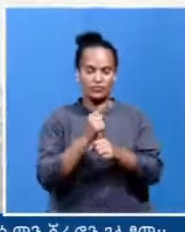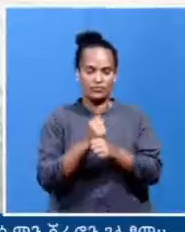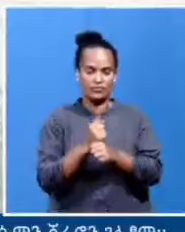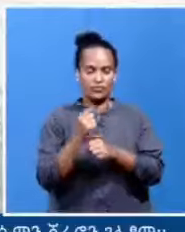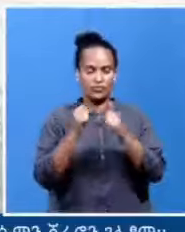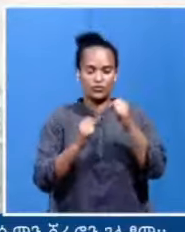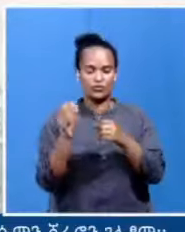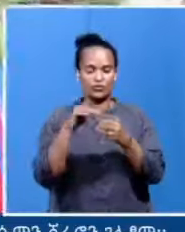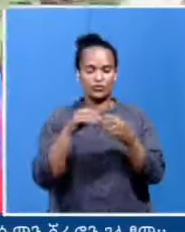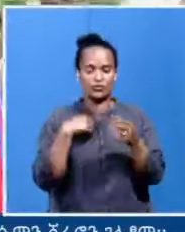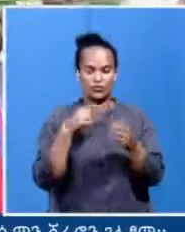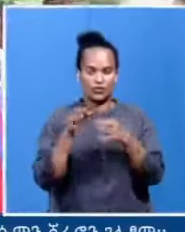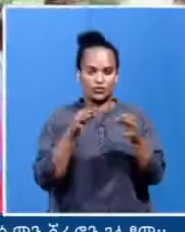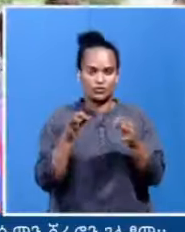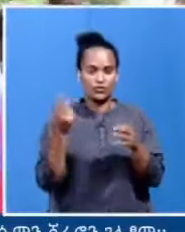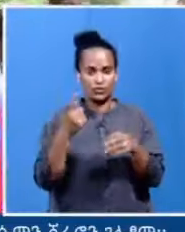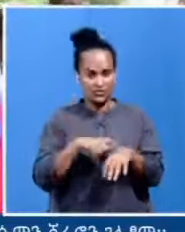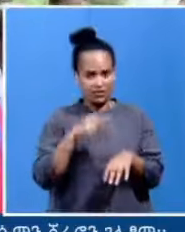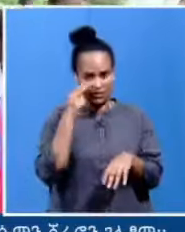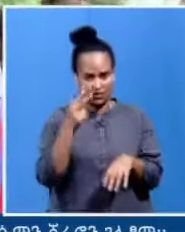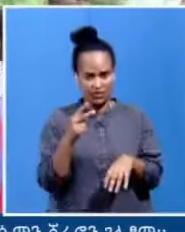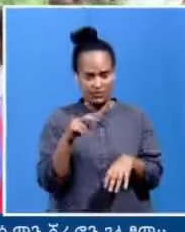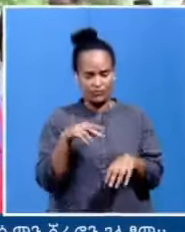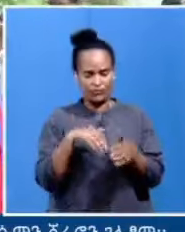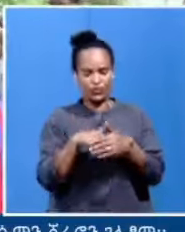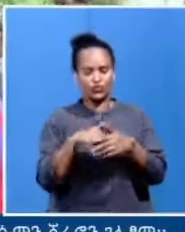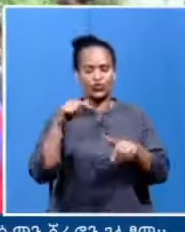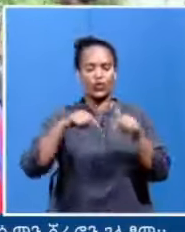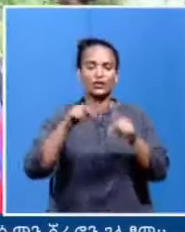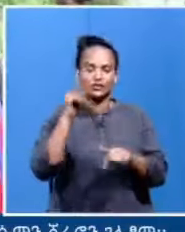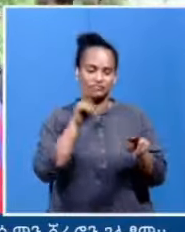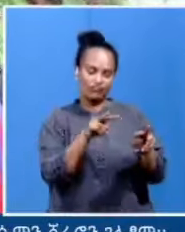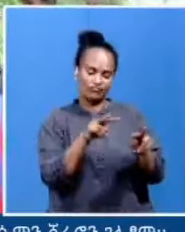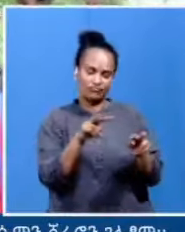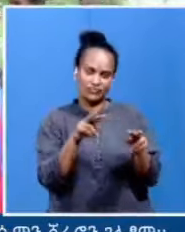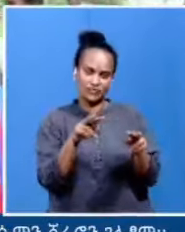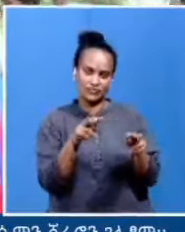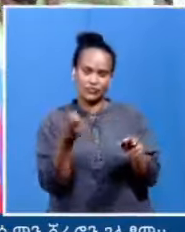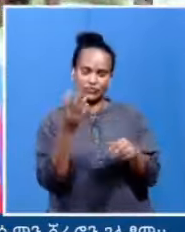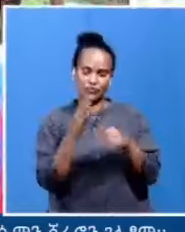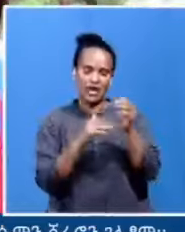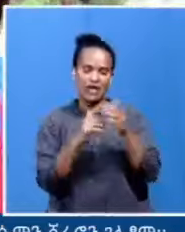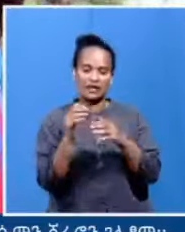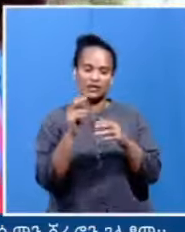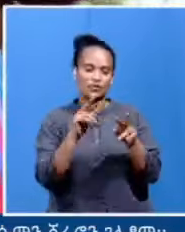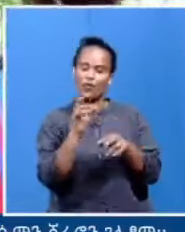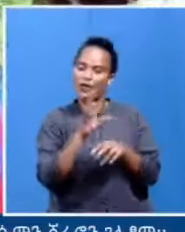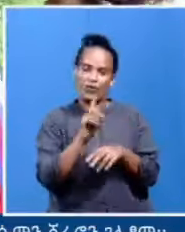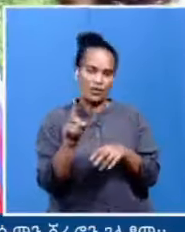ውድድራት ክበዝሑ ከም ዝግባእ ይገልፁ። ኩሉ ሸዕተ ርእናዮ ሕዚ ናብ ኩዕሶ እግሪ እዩ ዝድህብ ኩዕሶ ኢድ ያው ብዙሕ ጠመተ ይግበርን ሕዚ